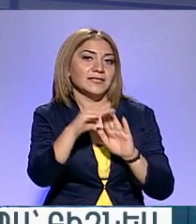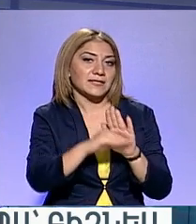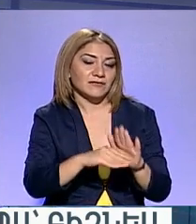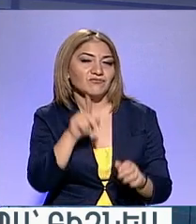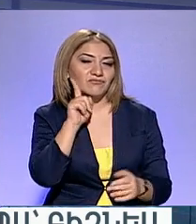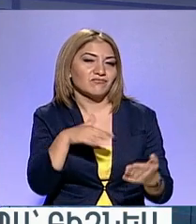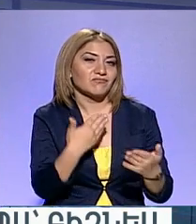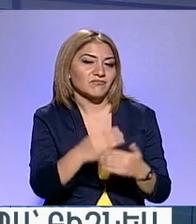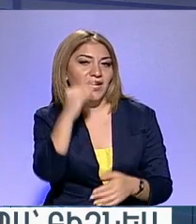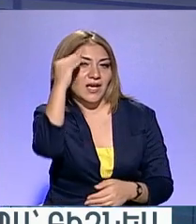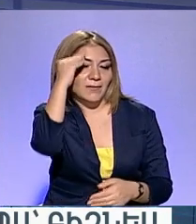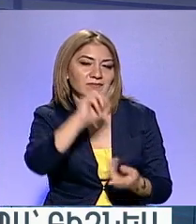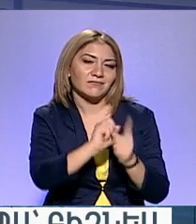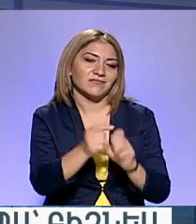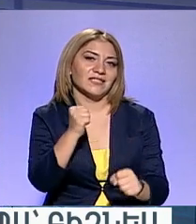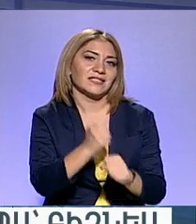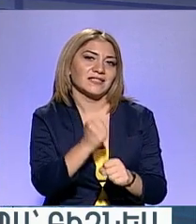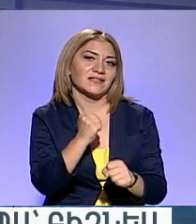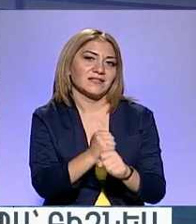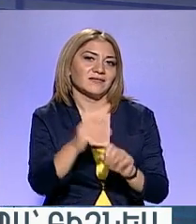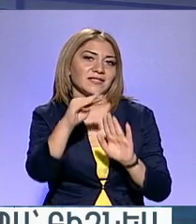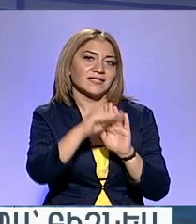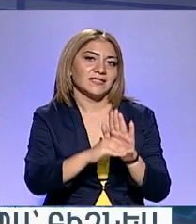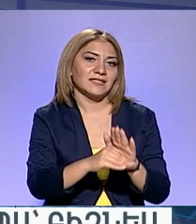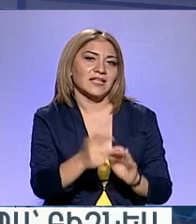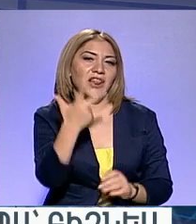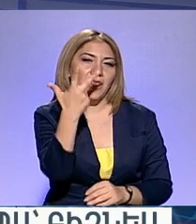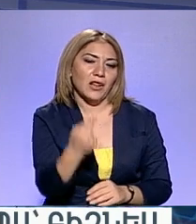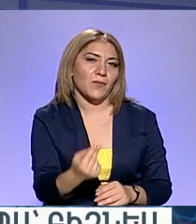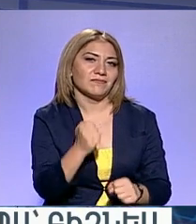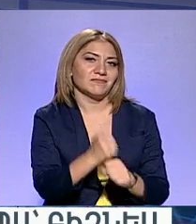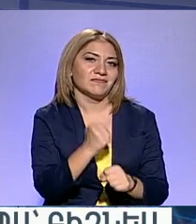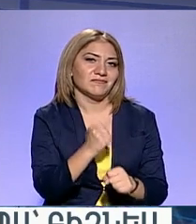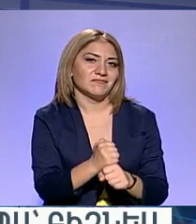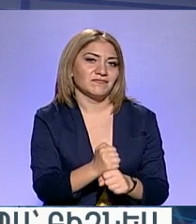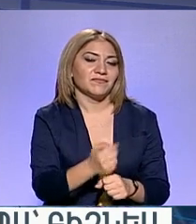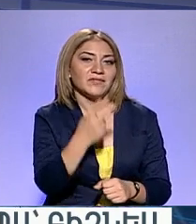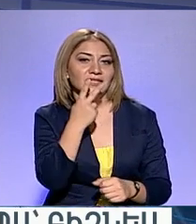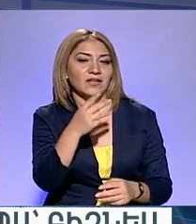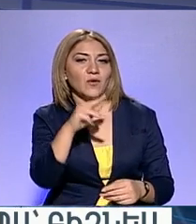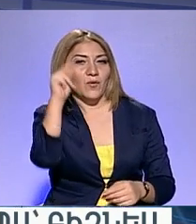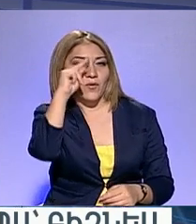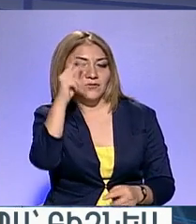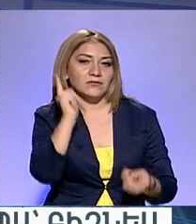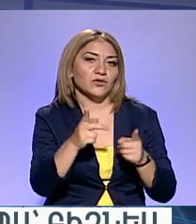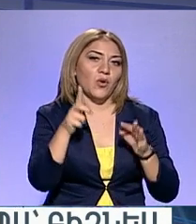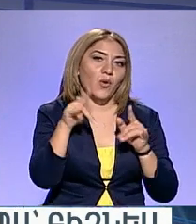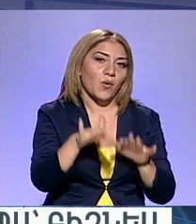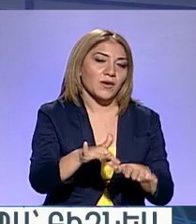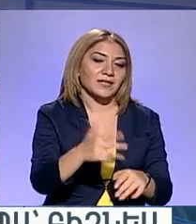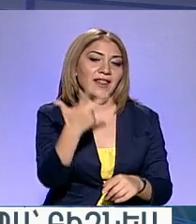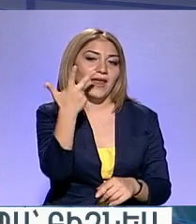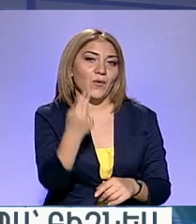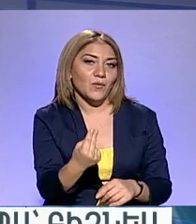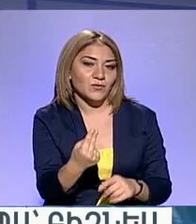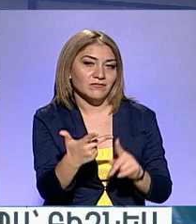իրենց գաղափարները, ապա դրանք վերածում ստարտափ պրոյեկտի ընդամենը 3 օրում։ Տեսական և գործնական գիտելիքների փոխանակման վերջին 3-րդ